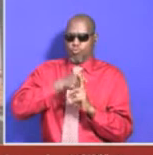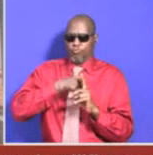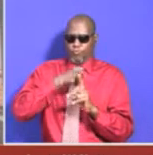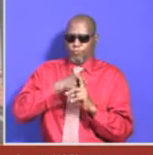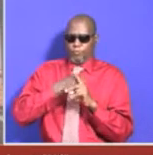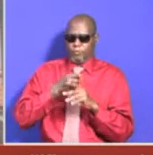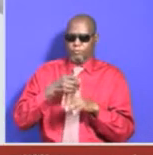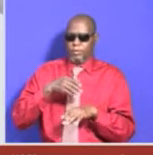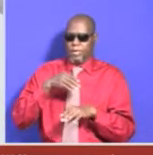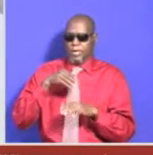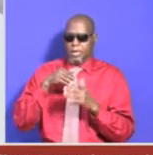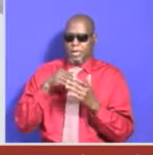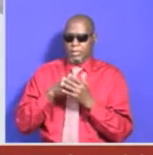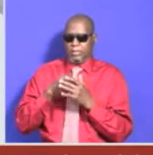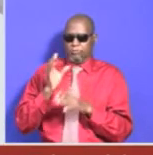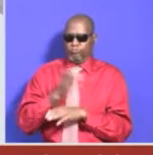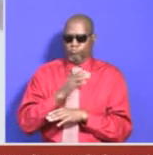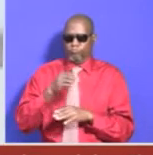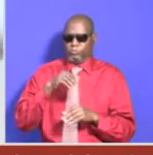country.